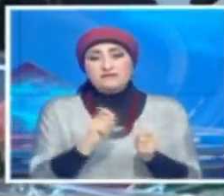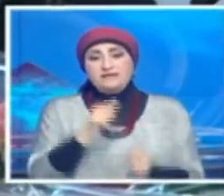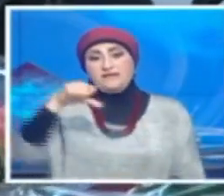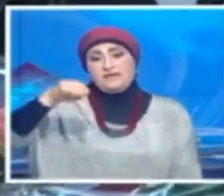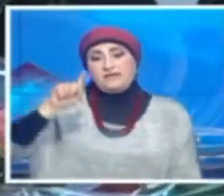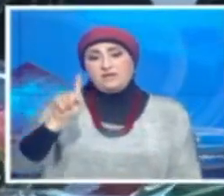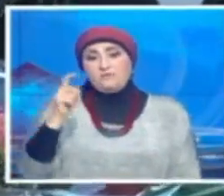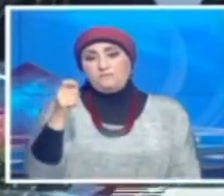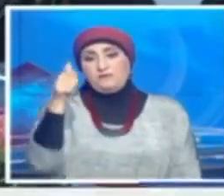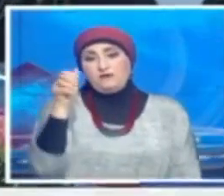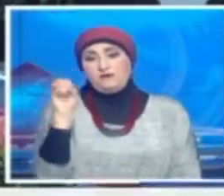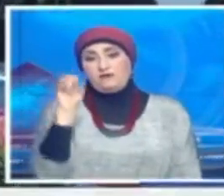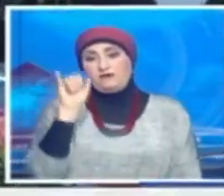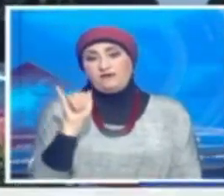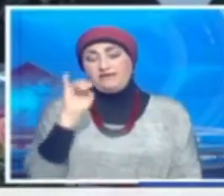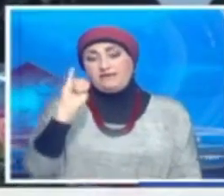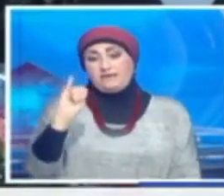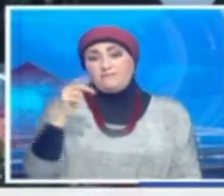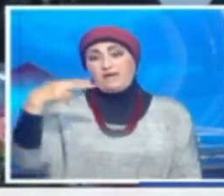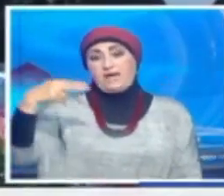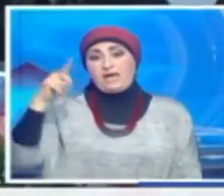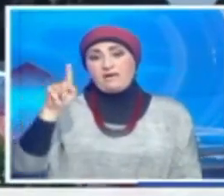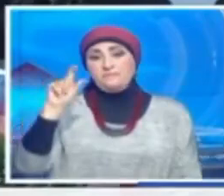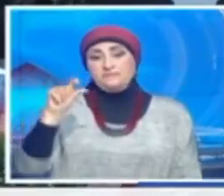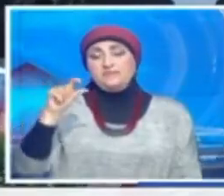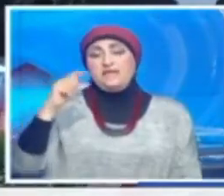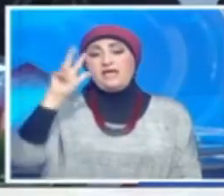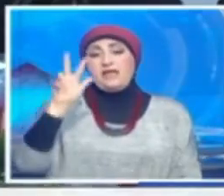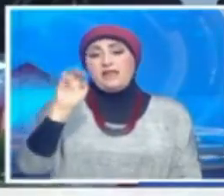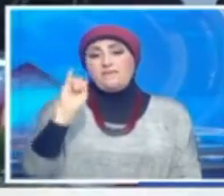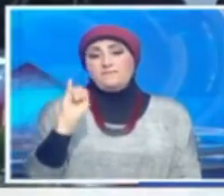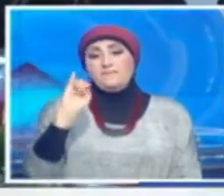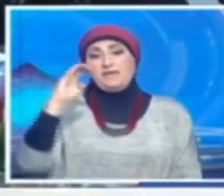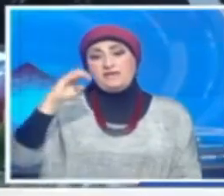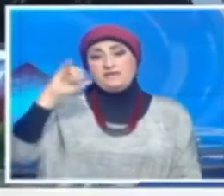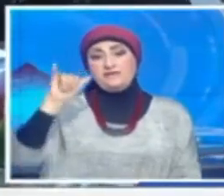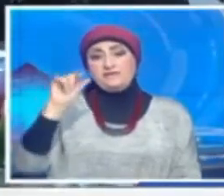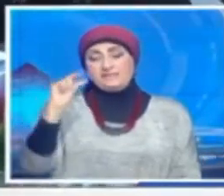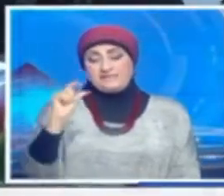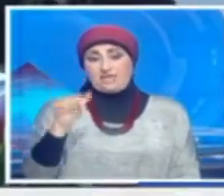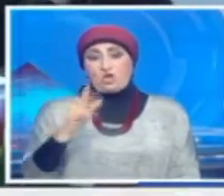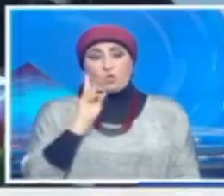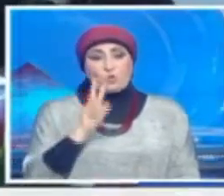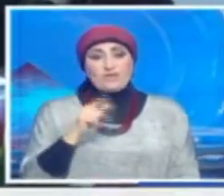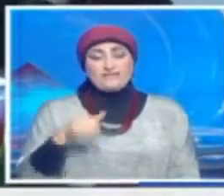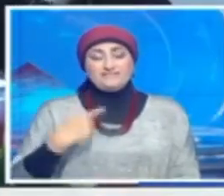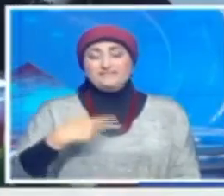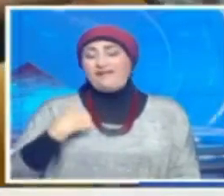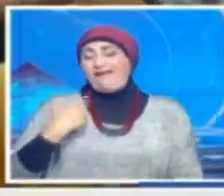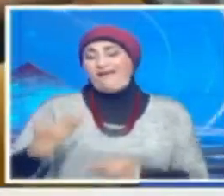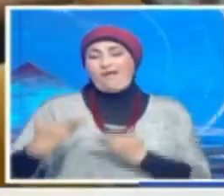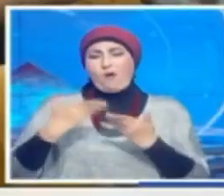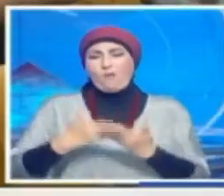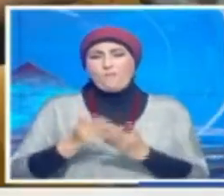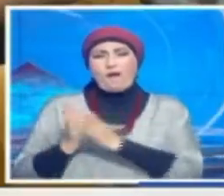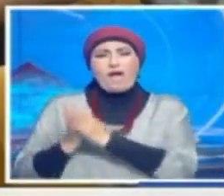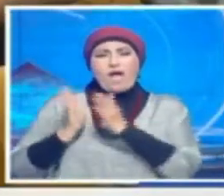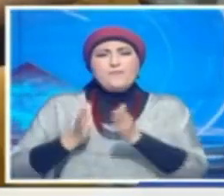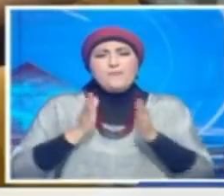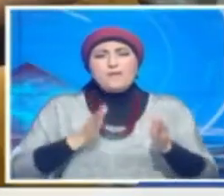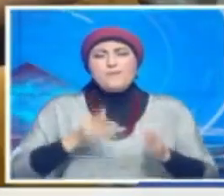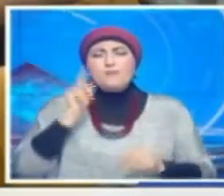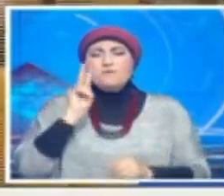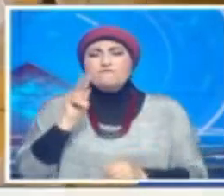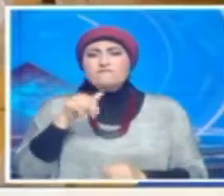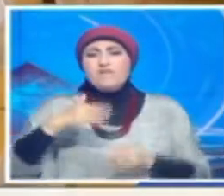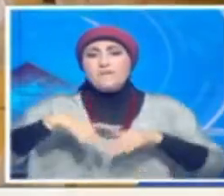عبد القوي عبد المجيد إبراهيم عبد المجيد. ويمر الفائزون بهذه الجوائز بالعديد من المراحل الشاقة التي